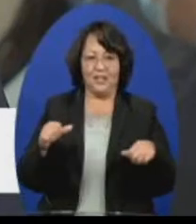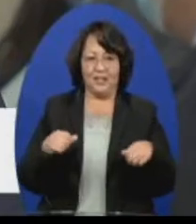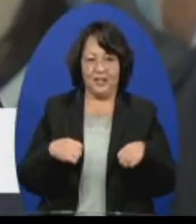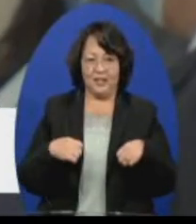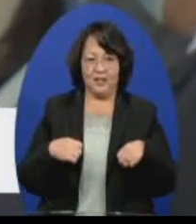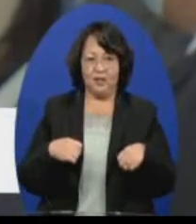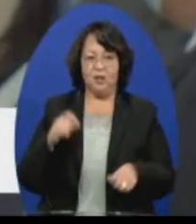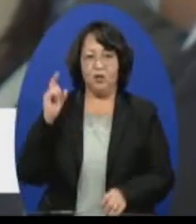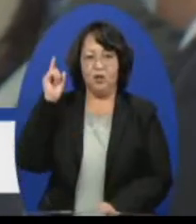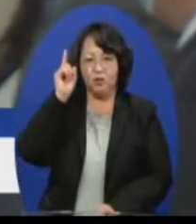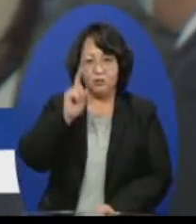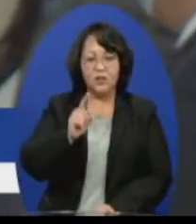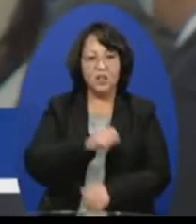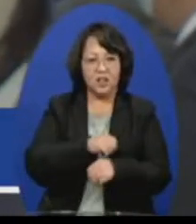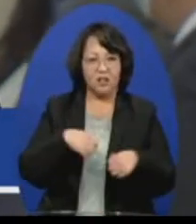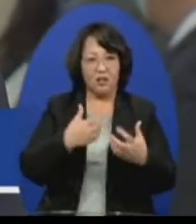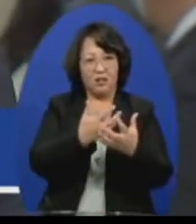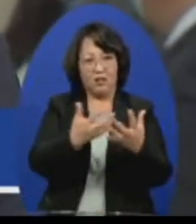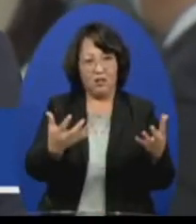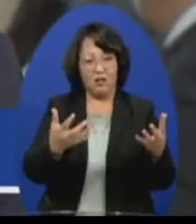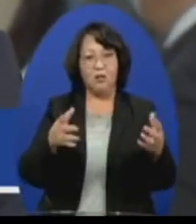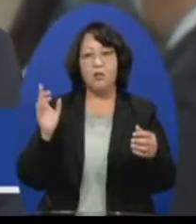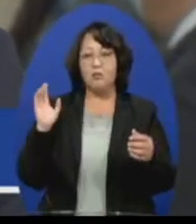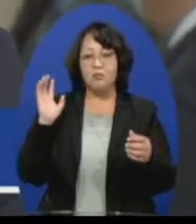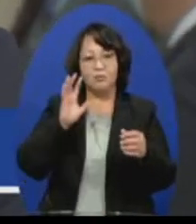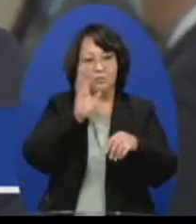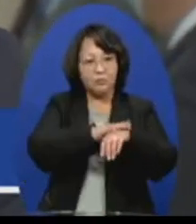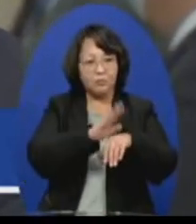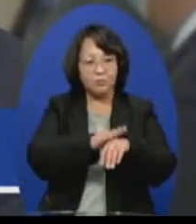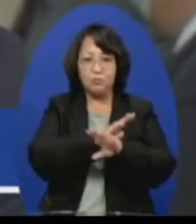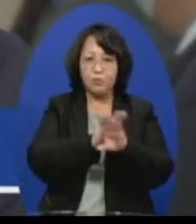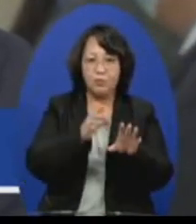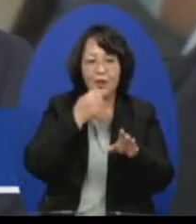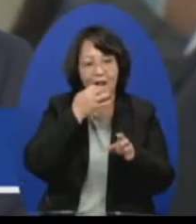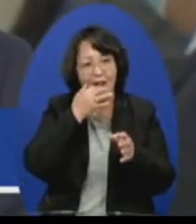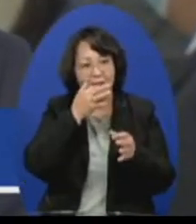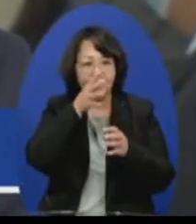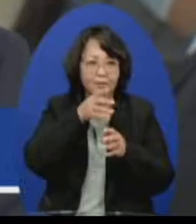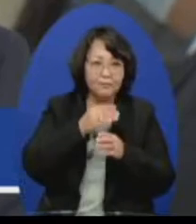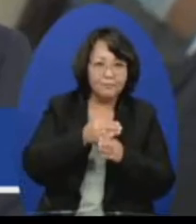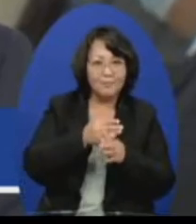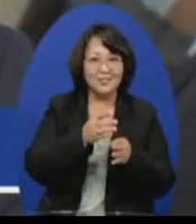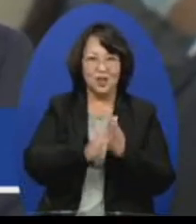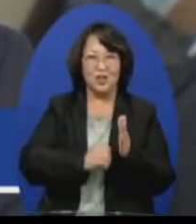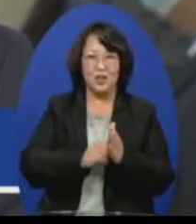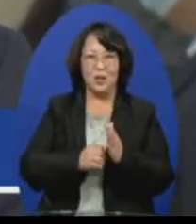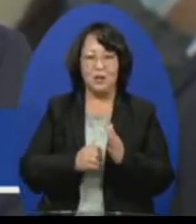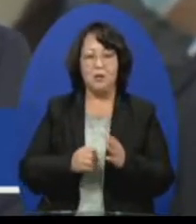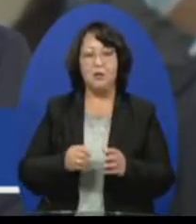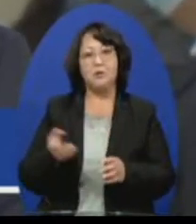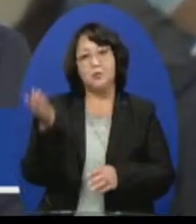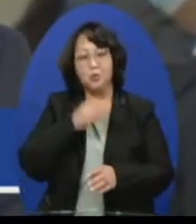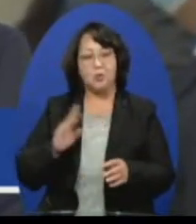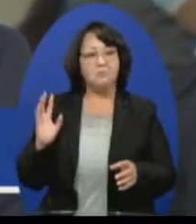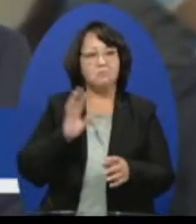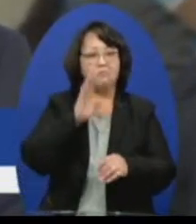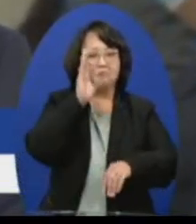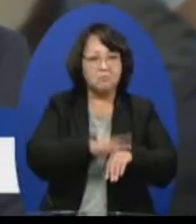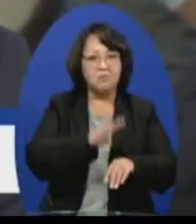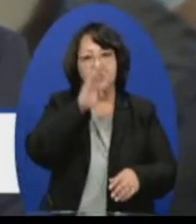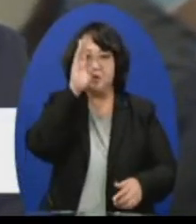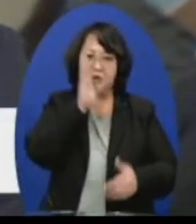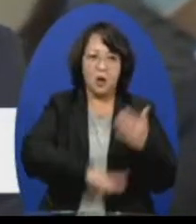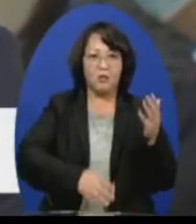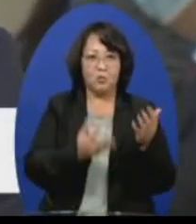нөөс сануулгах тийм ээ зөвлөн туслах юм байхгүй шууд л торох руу орчих гэдэг байхгүй. Тэгээ энэ бол өөрөө аж ахуйн нэгжлүүдэд асар их хүндрэлтэй